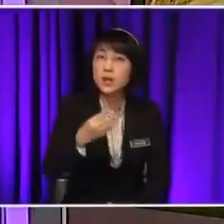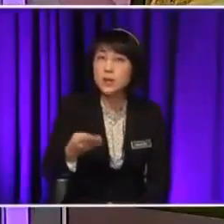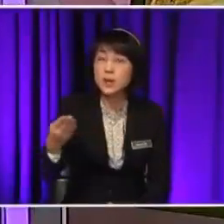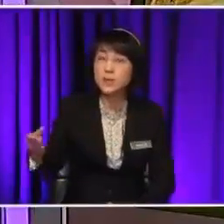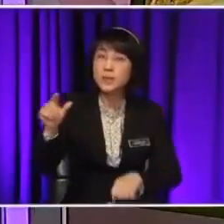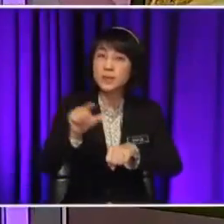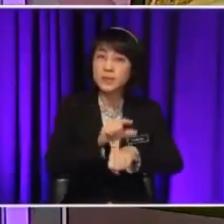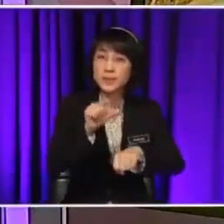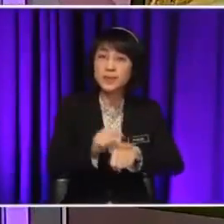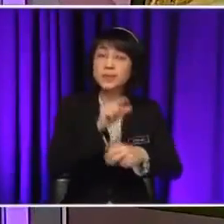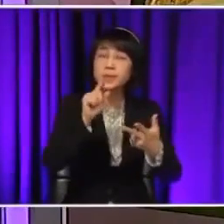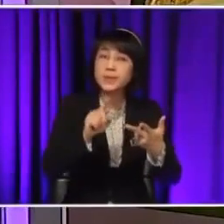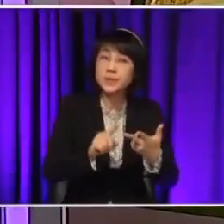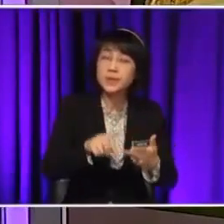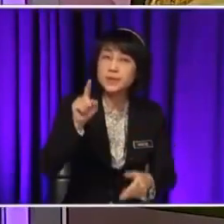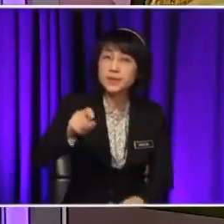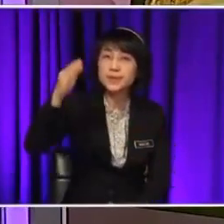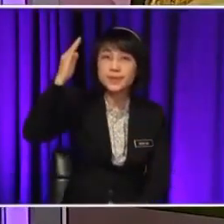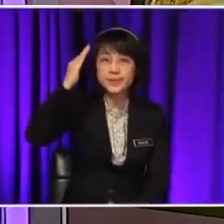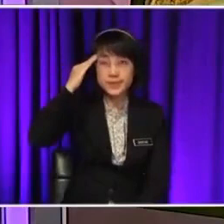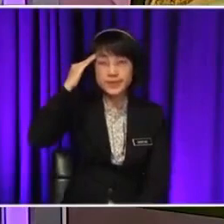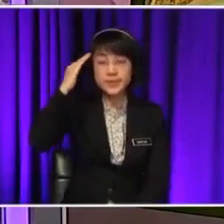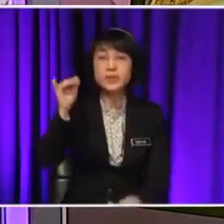digunakan. Yang ketiga, kita mesti tahu